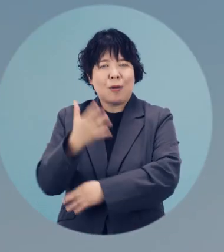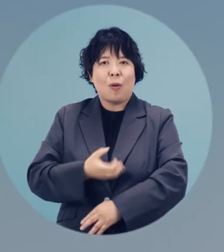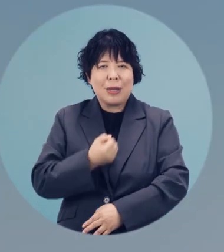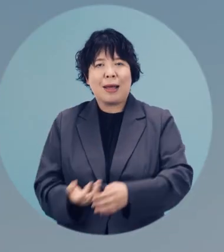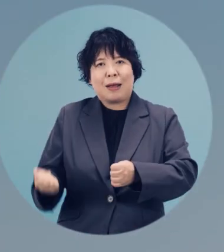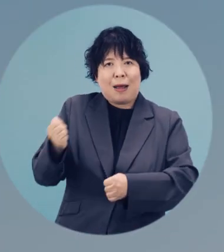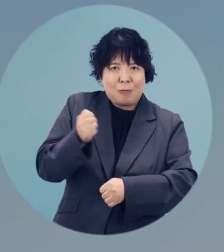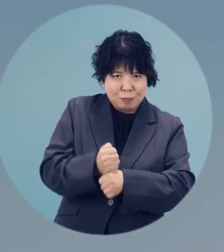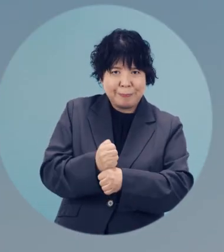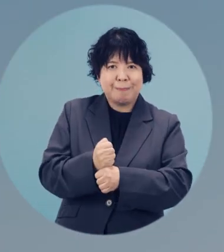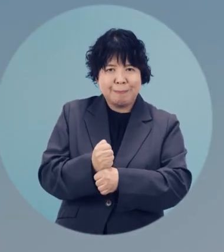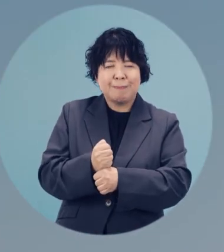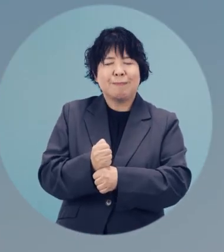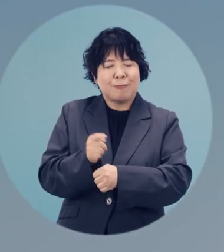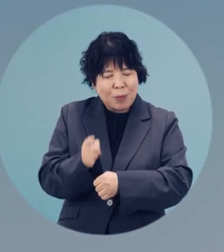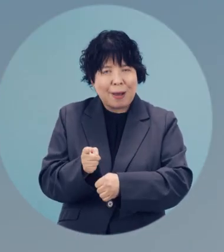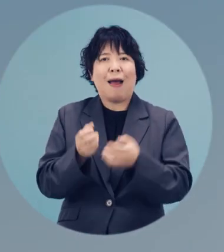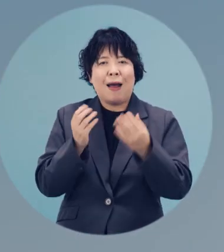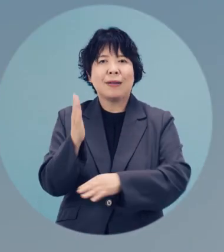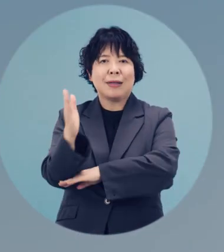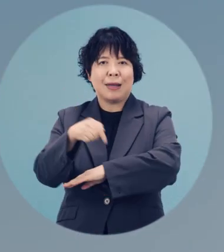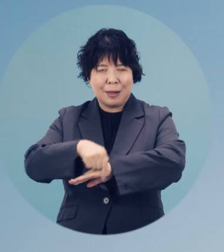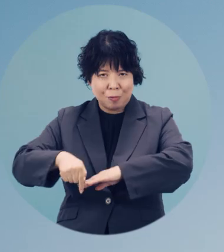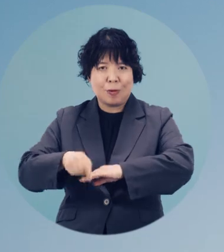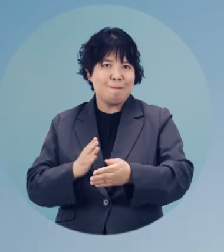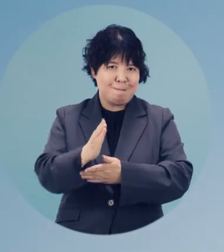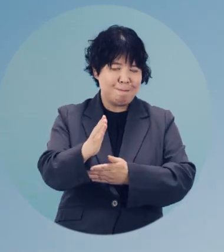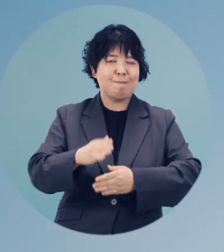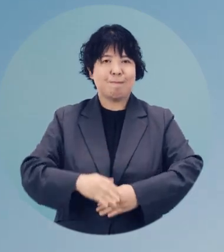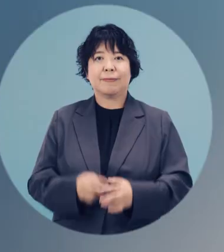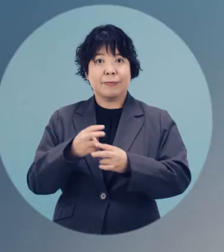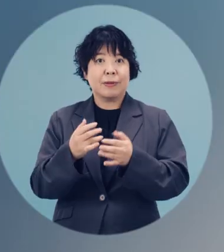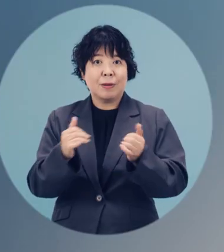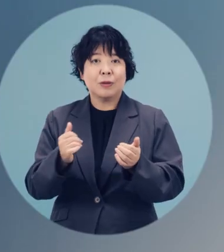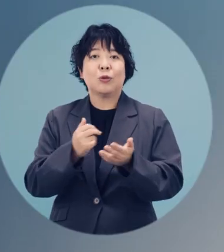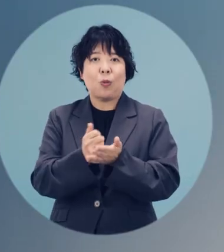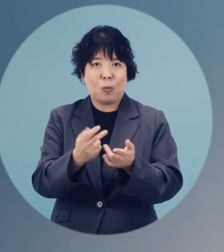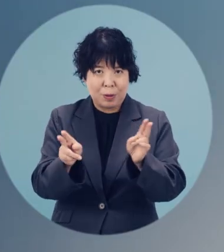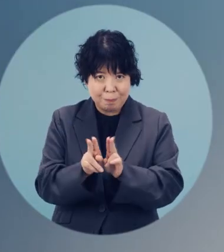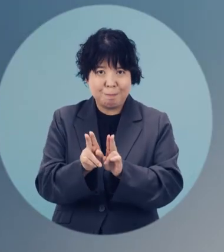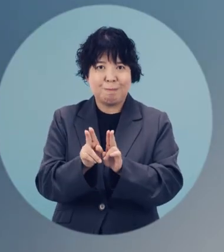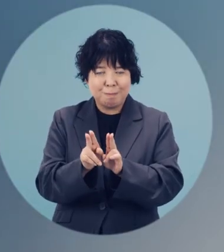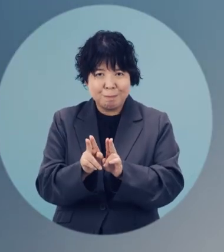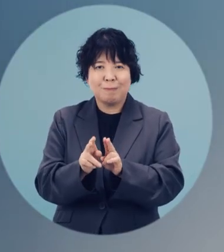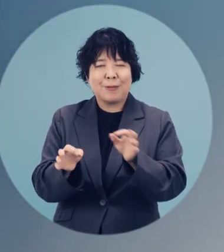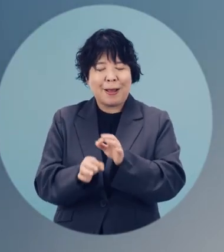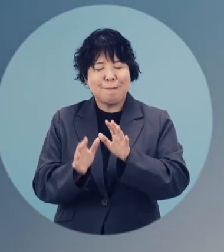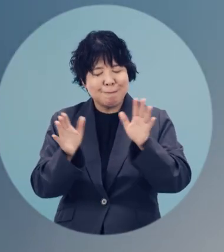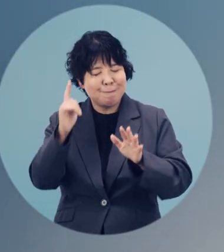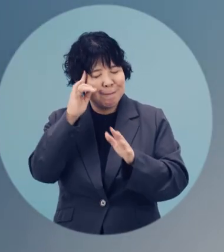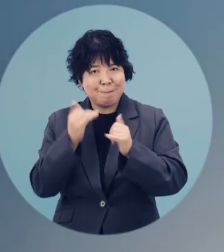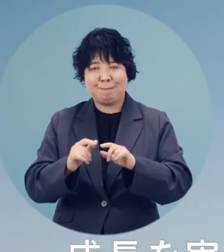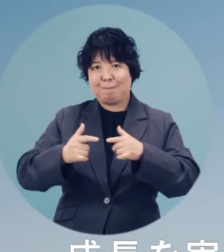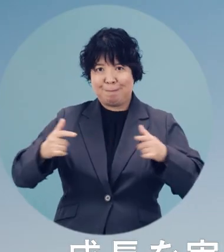信頼を回復することが新たな政策を進める第一歩です。立憲民主党は分厚い中間層を